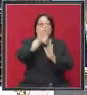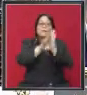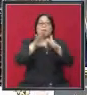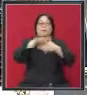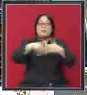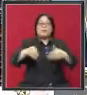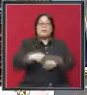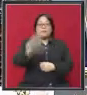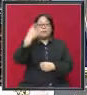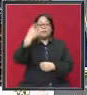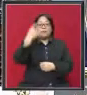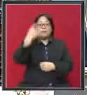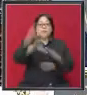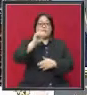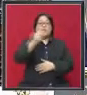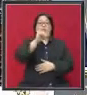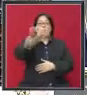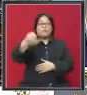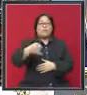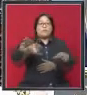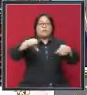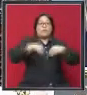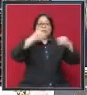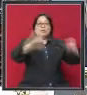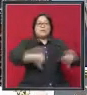lebih 21 bilion ringgit kepada lebih 10 juta